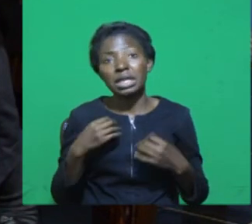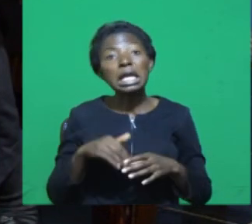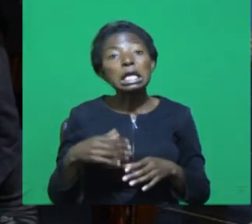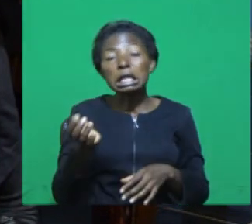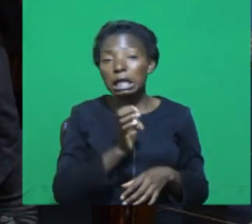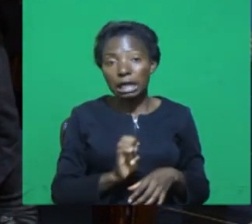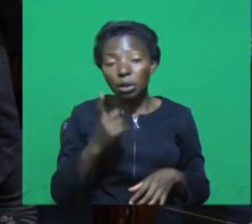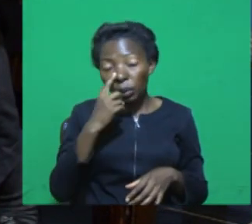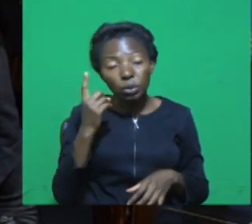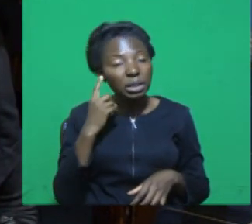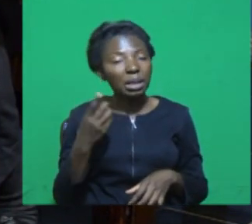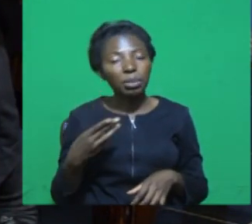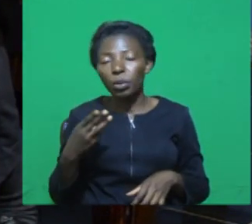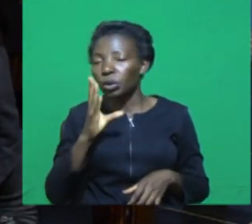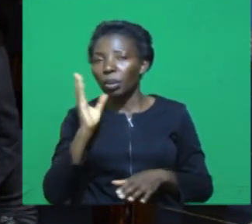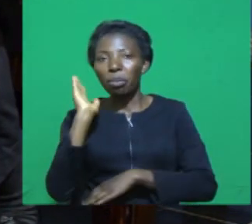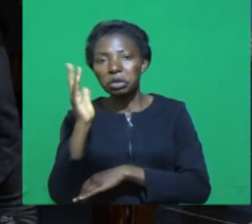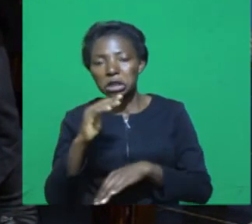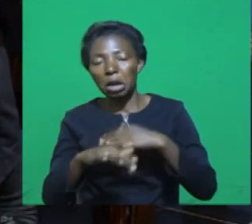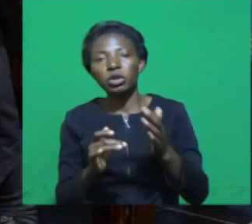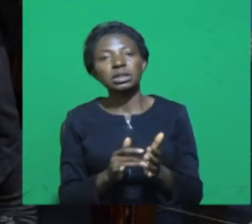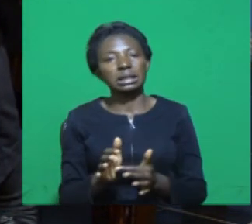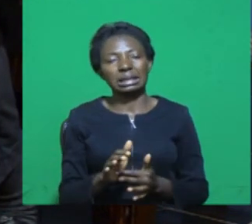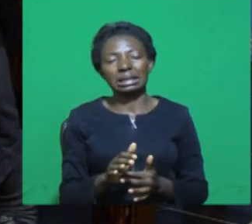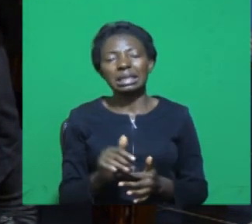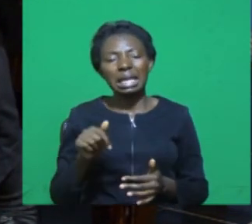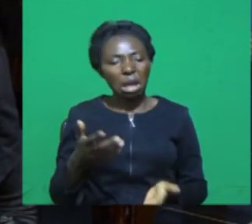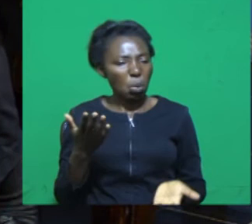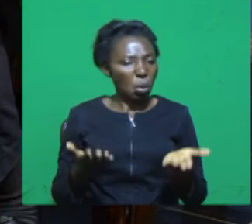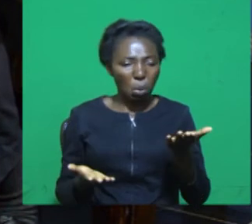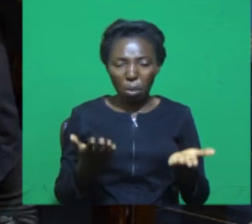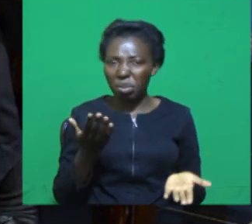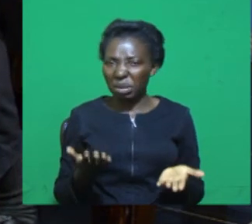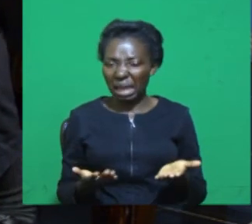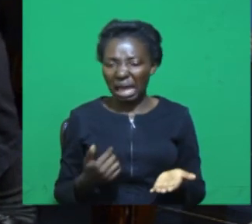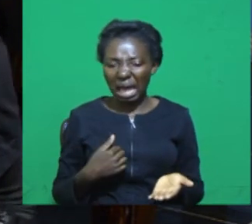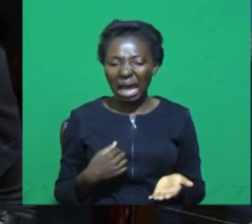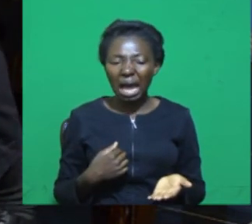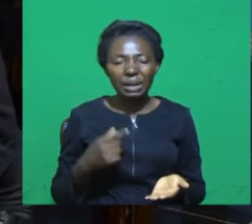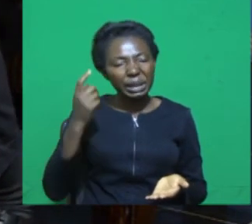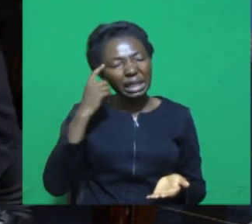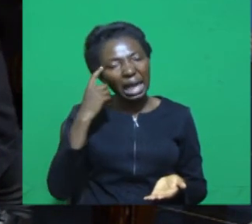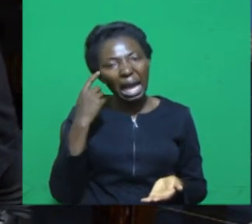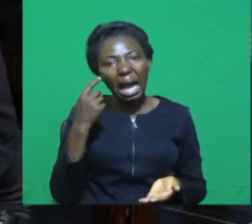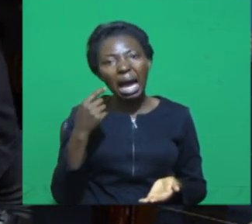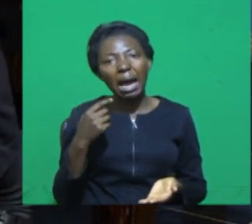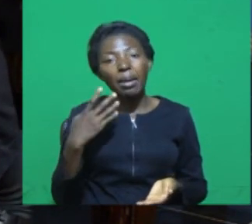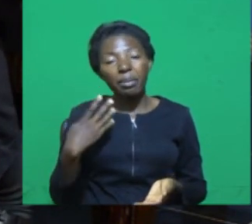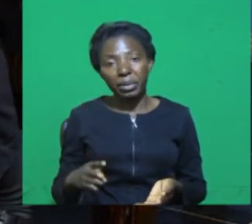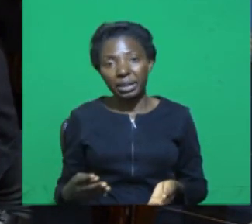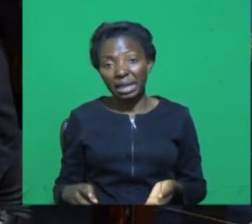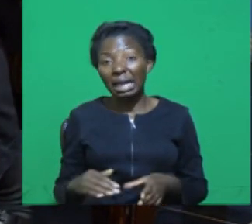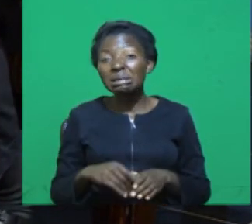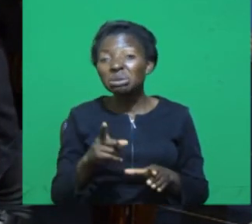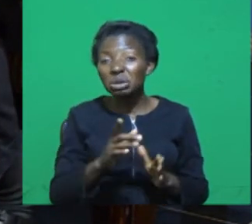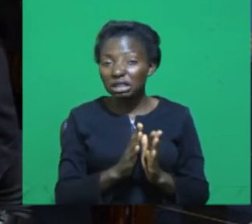pauchanzwa parutaurwa ushe hwaMwari chaunenge wakuita kupima zvawanzwa nedressing. Saka unopesa kuti kuchechi